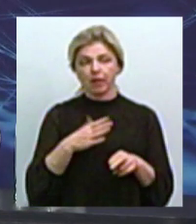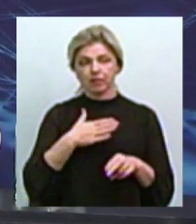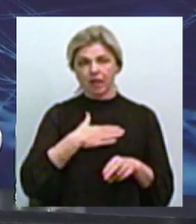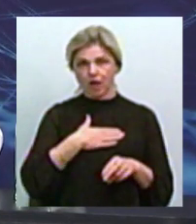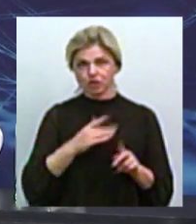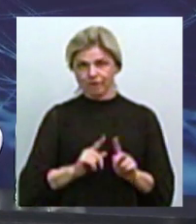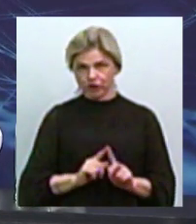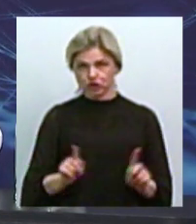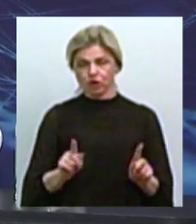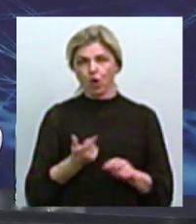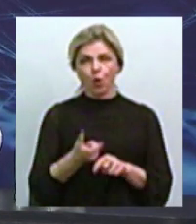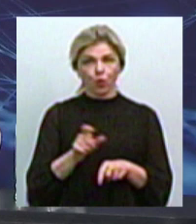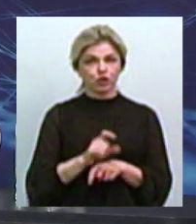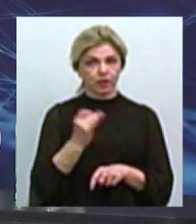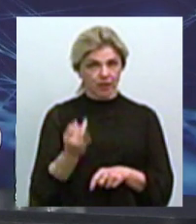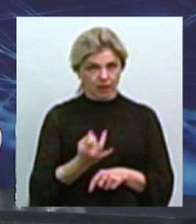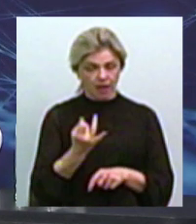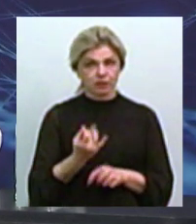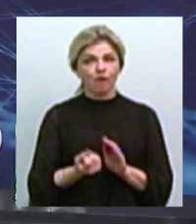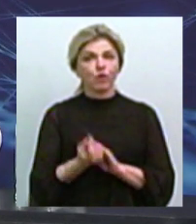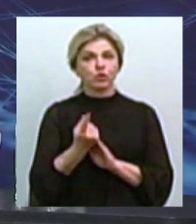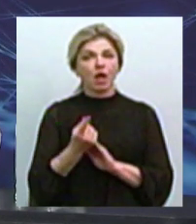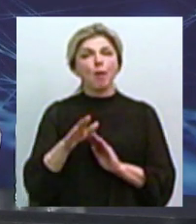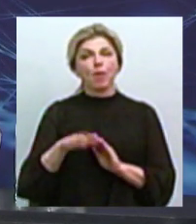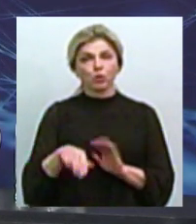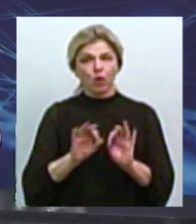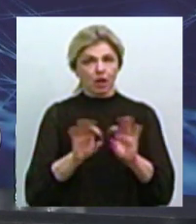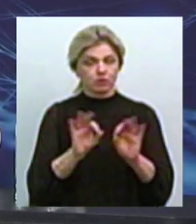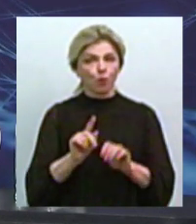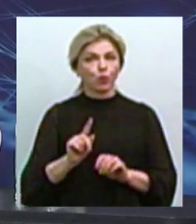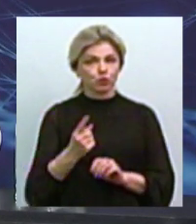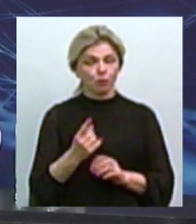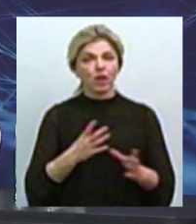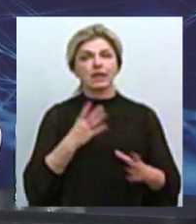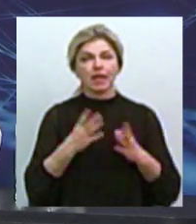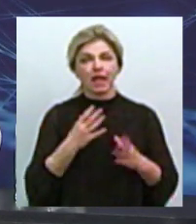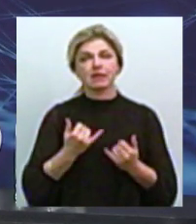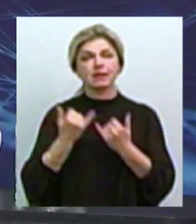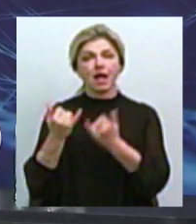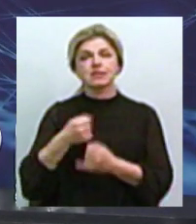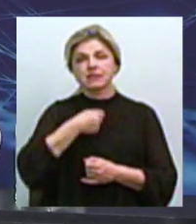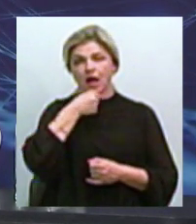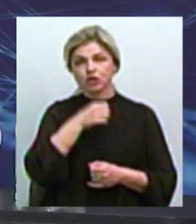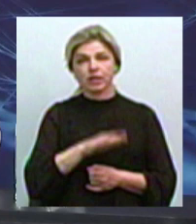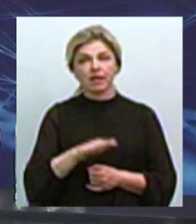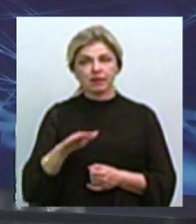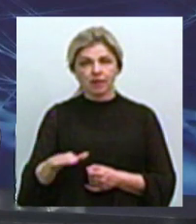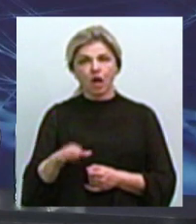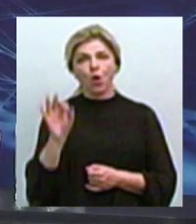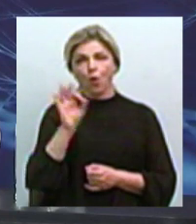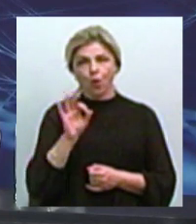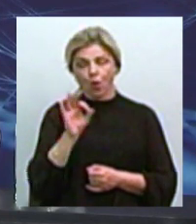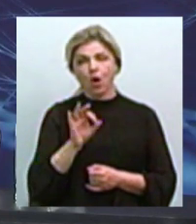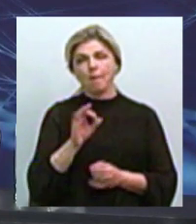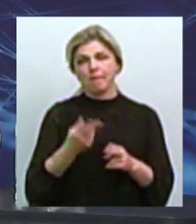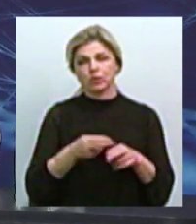фишка, очень интересная, она возникла, потом расскажу, почему. И тренинги для старших детей 12-16 лет по интимной